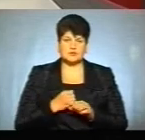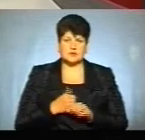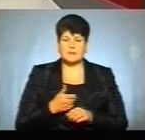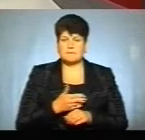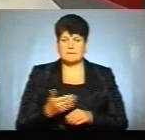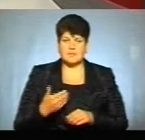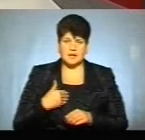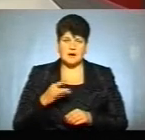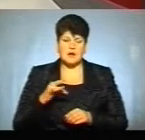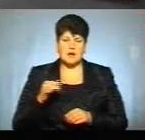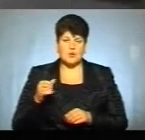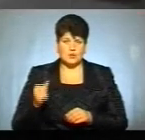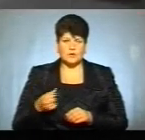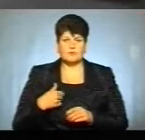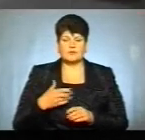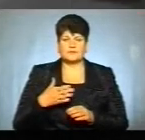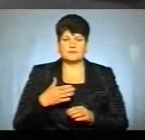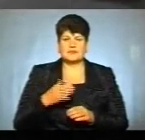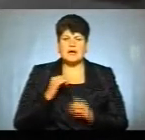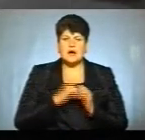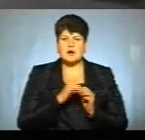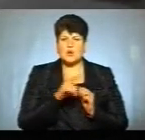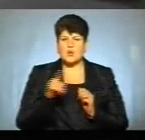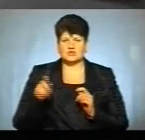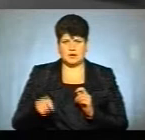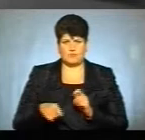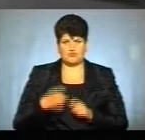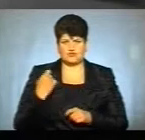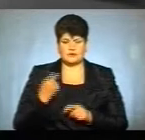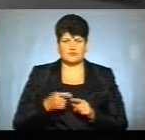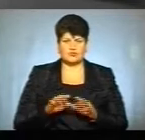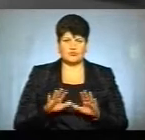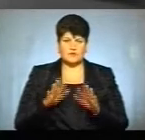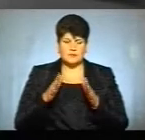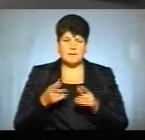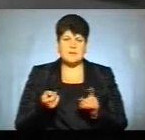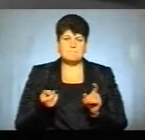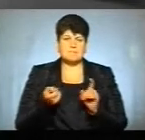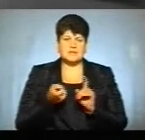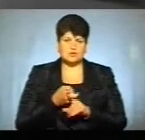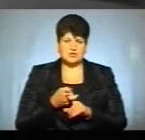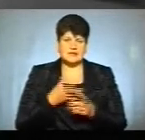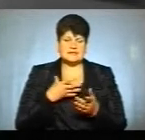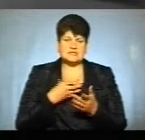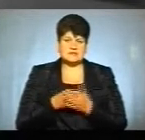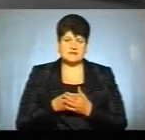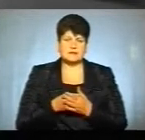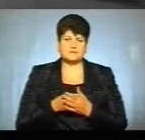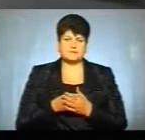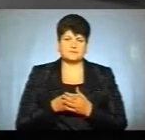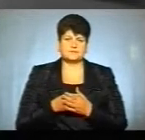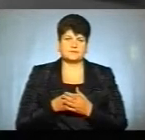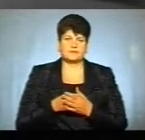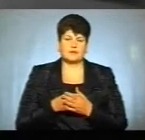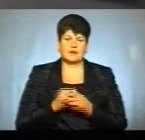реагуємо, інспекція відреагувала і реагує на кожне порушення в даному випадку. Ми підключаємо і свій інститут, у нас